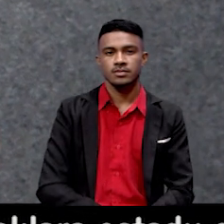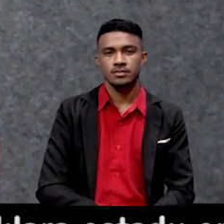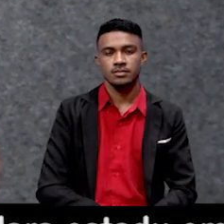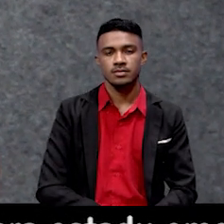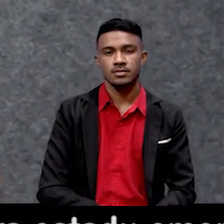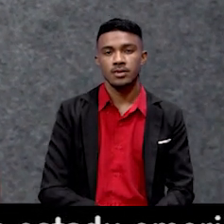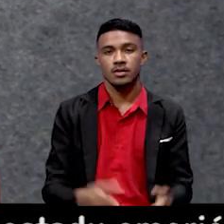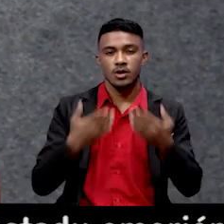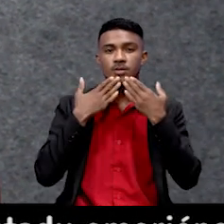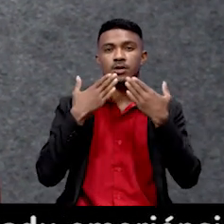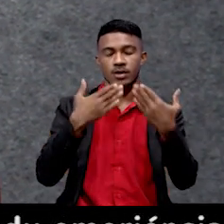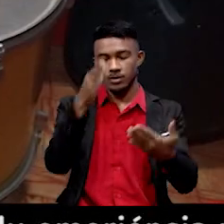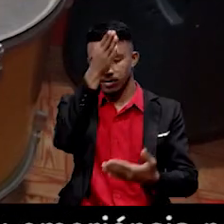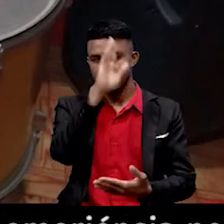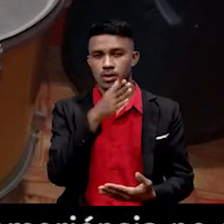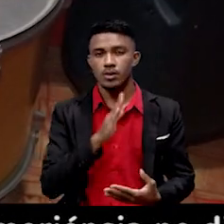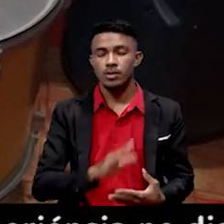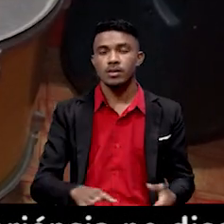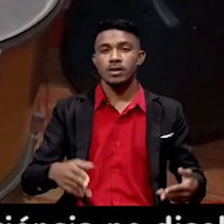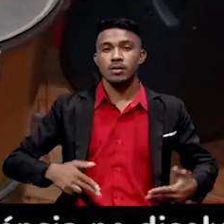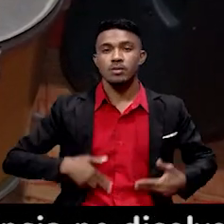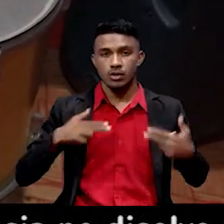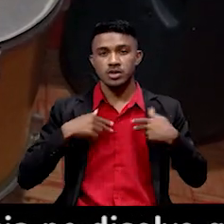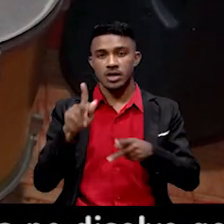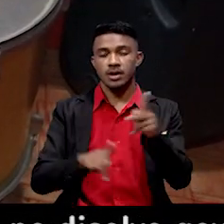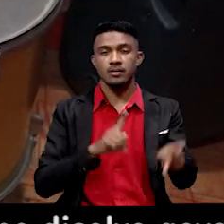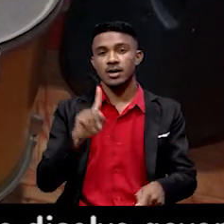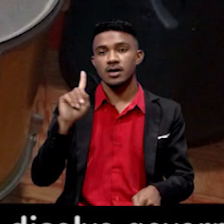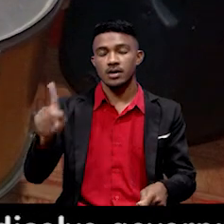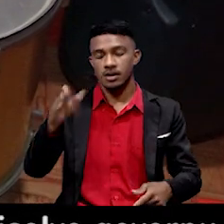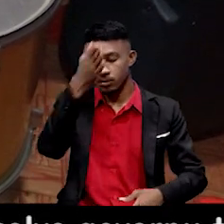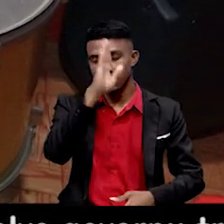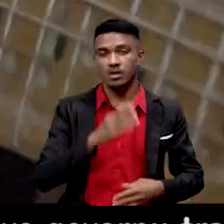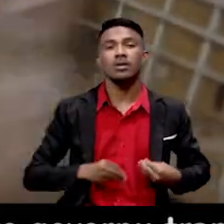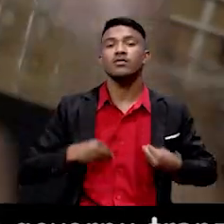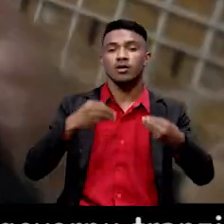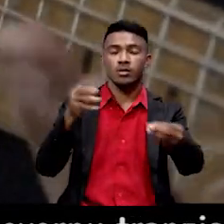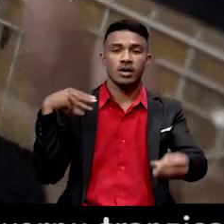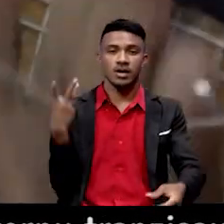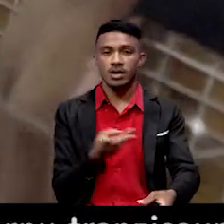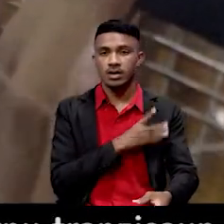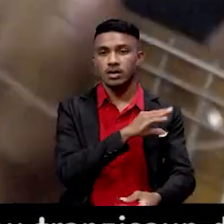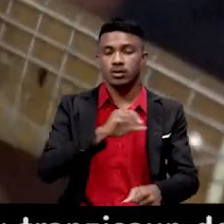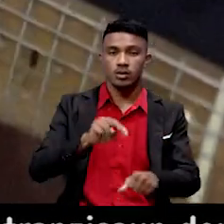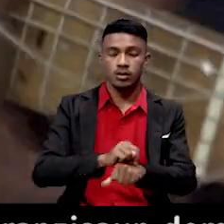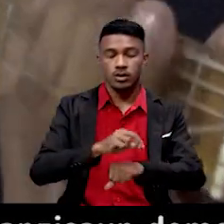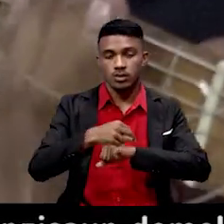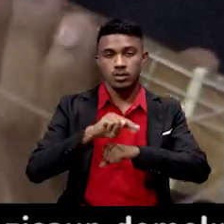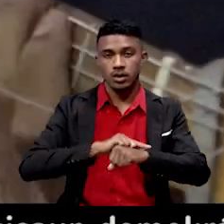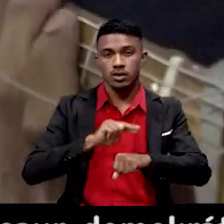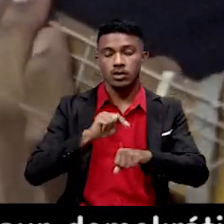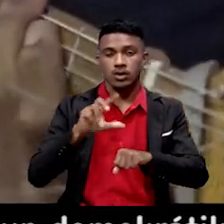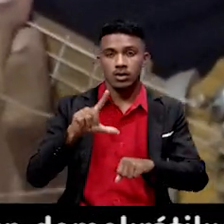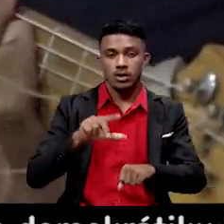Grasa a Deus tamba hau laten. Botira moris ne kan ema ida ko mara maroma ko vaita. Natureza na forma ita bote o talento. Claro